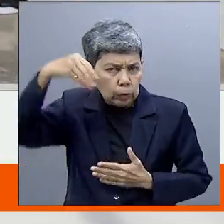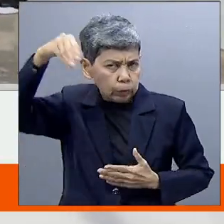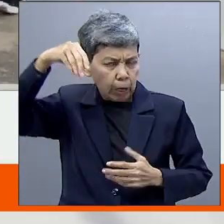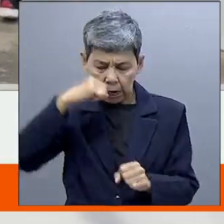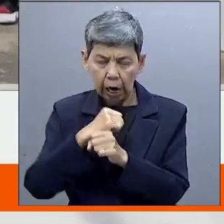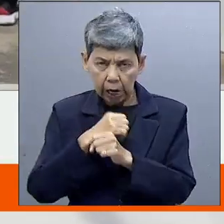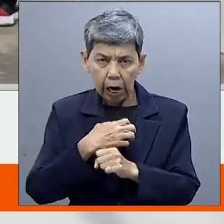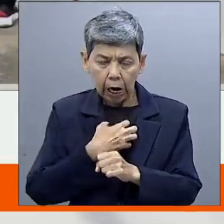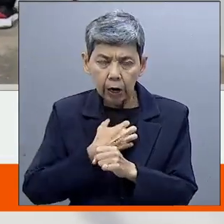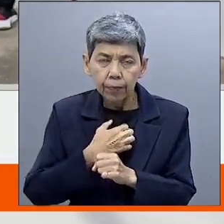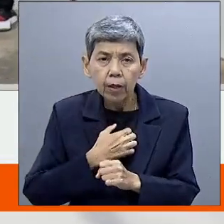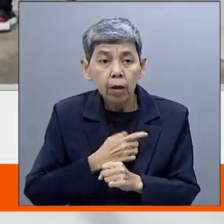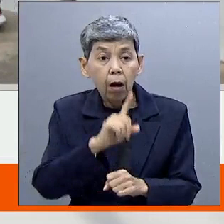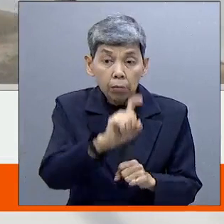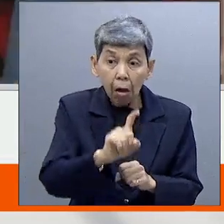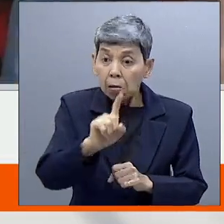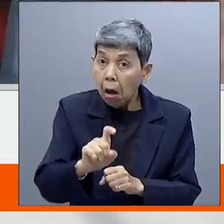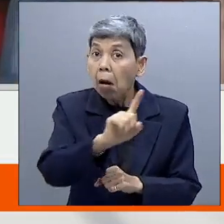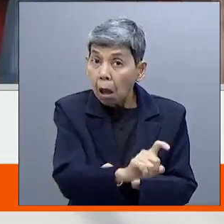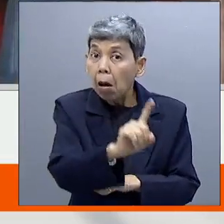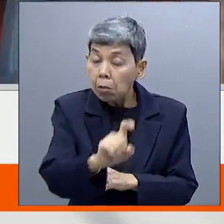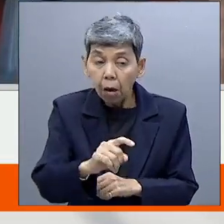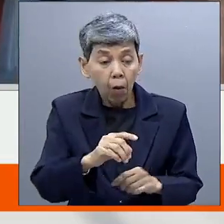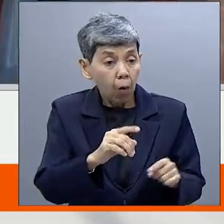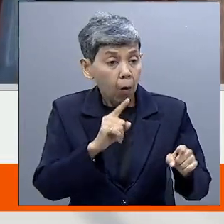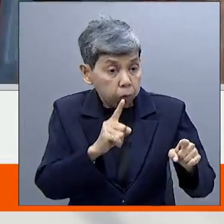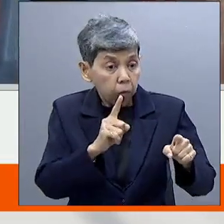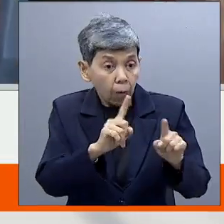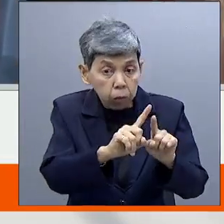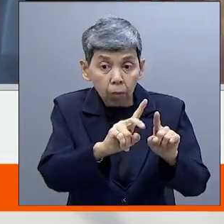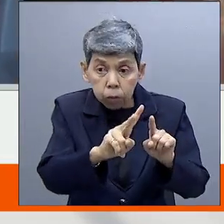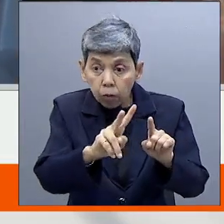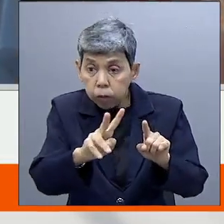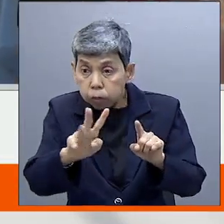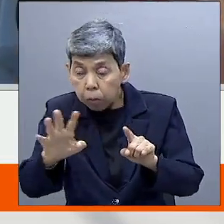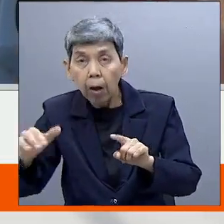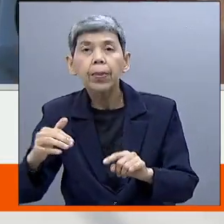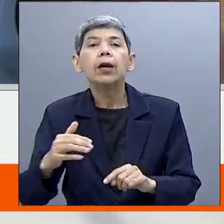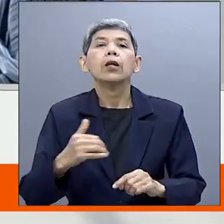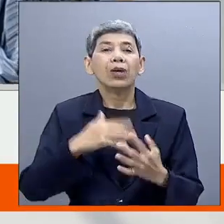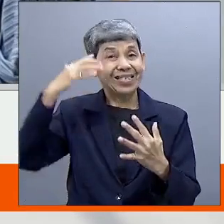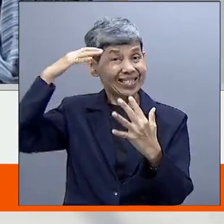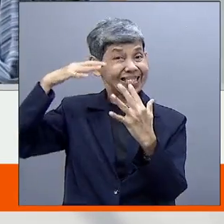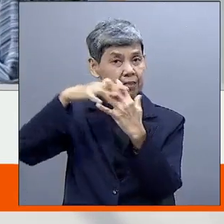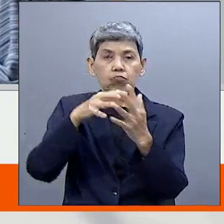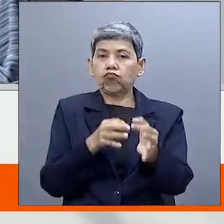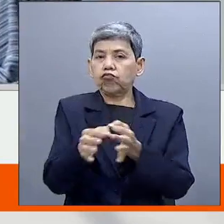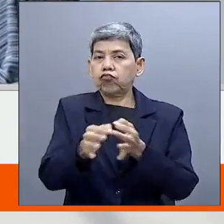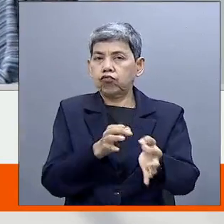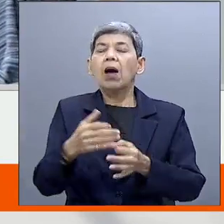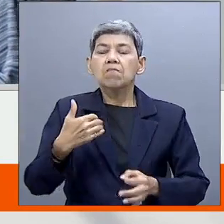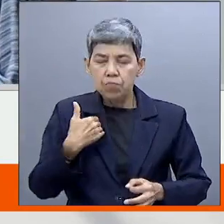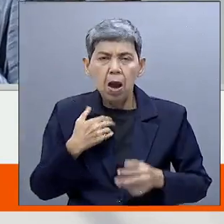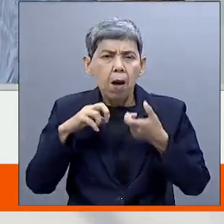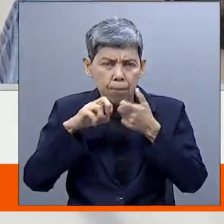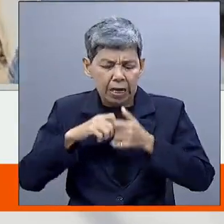ามารถจบชีวิตคนได้หลายๆคนอย่างต่อเนื่องนะครับคำตอบในทางด้านสุขภาพจิตนี่ก็คือว่าเขามีปัญหา